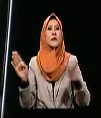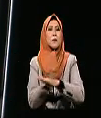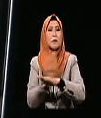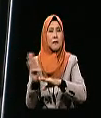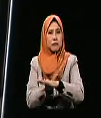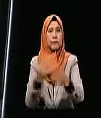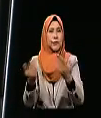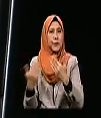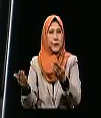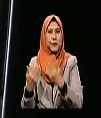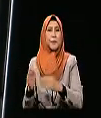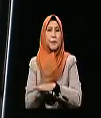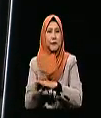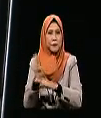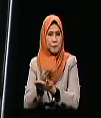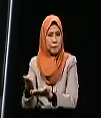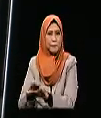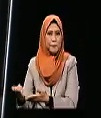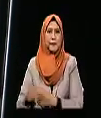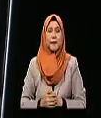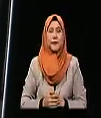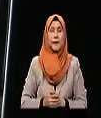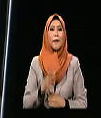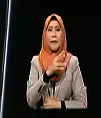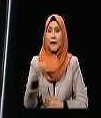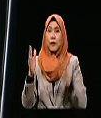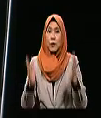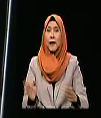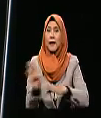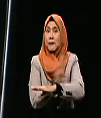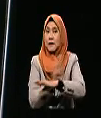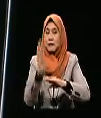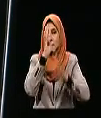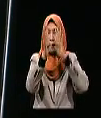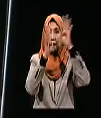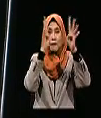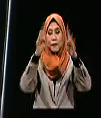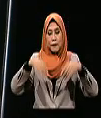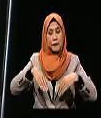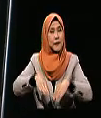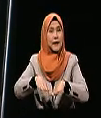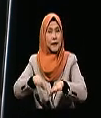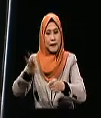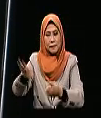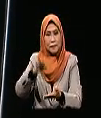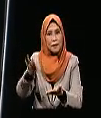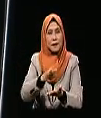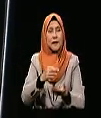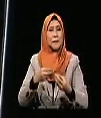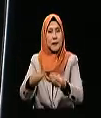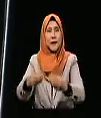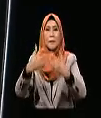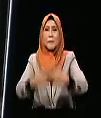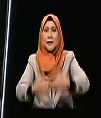yang untuk usahawan kreatif menjahit, menjahit. Hak yang ini pun kita bagi latihan dan kita bagi mesin